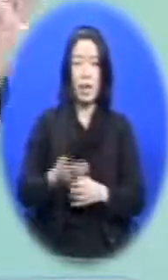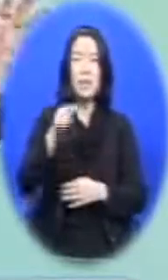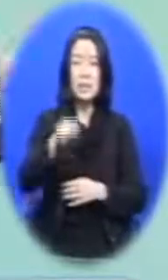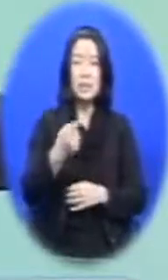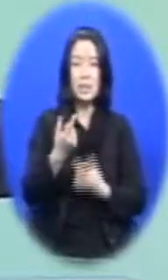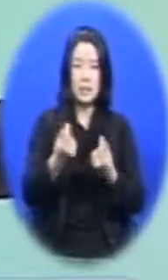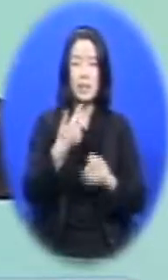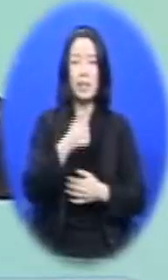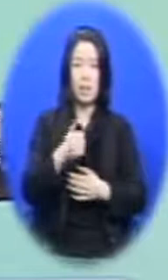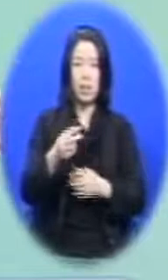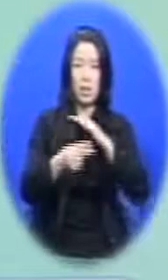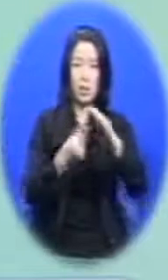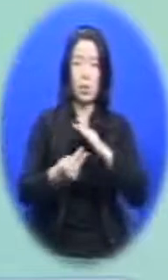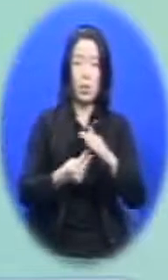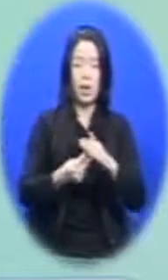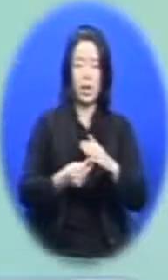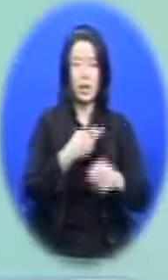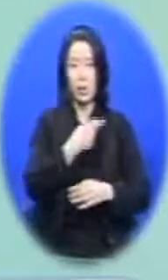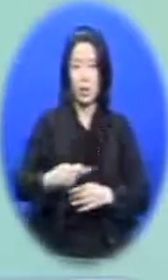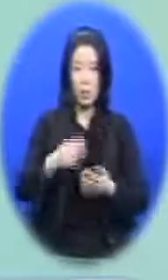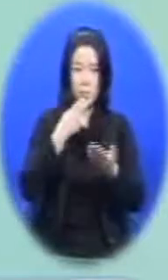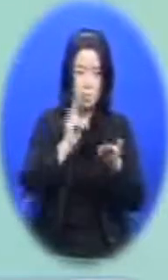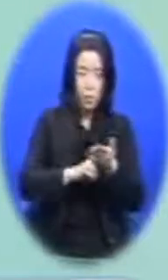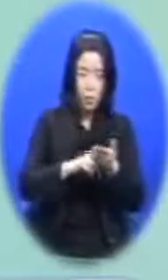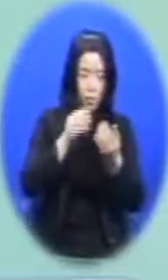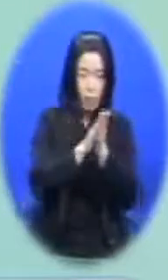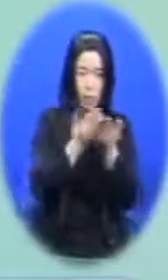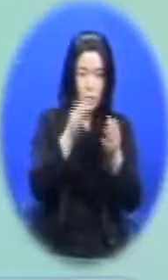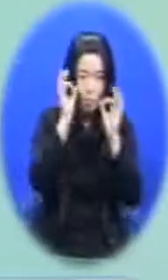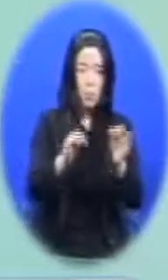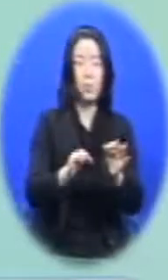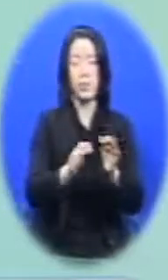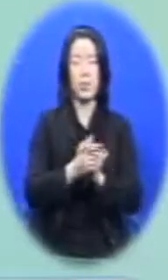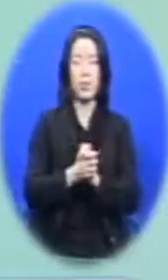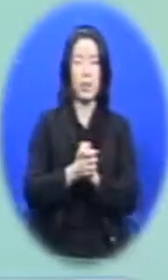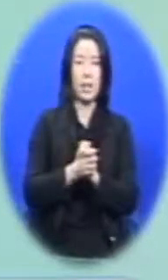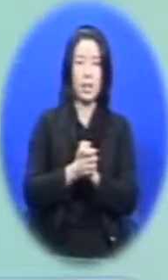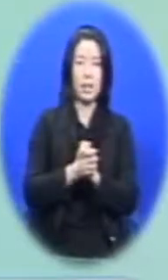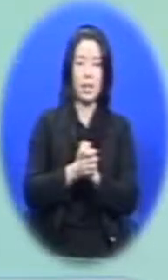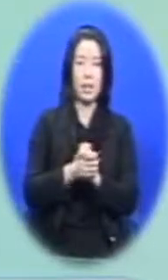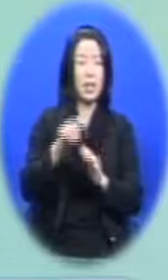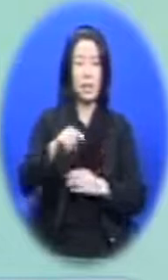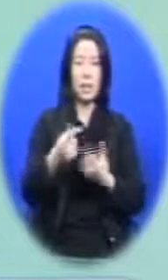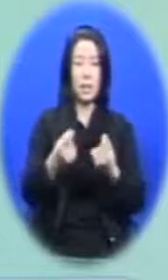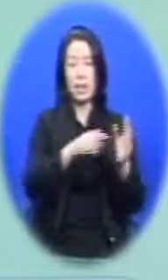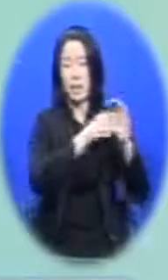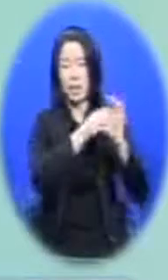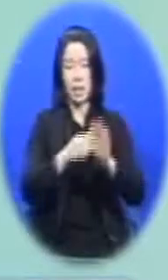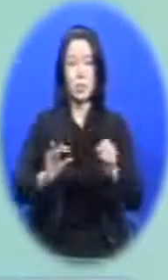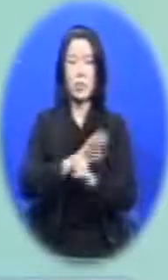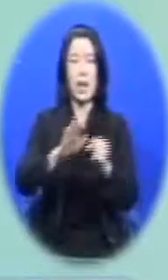그랬던 요한이 요한 서신에 보면, 요한복음이나 요한 서신을 읽어보면 그가 계속